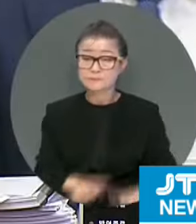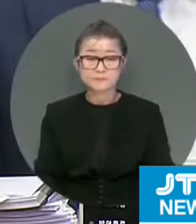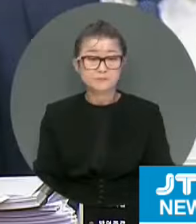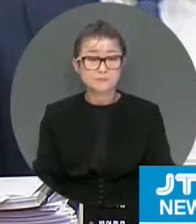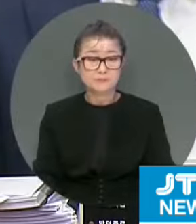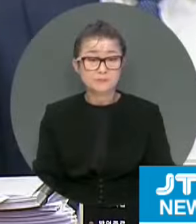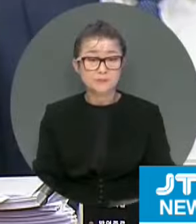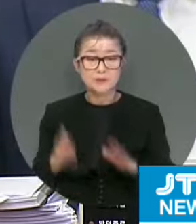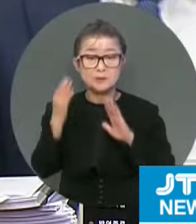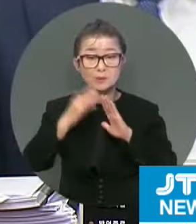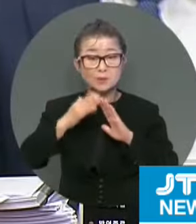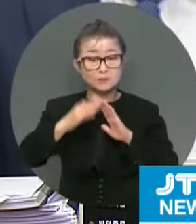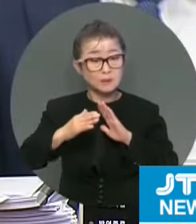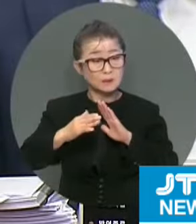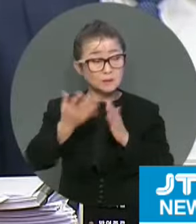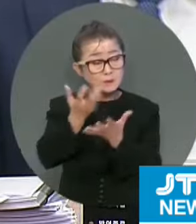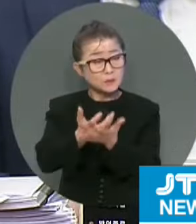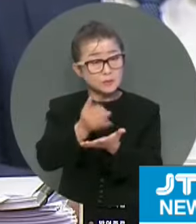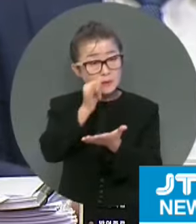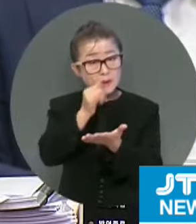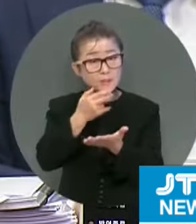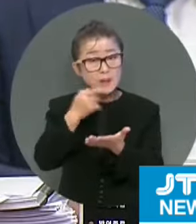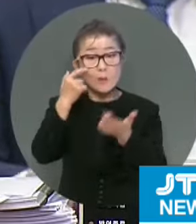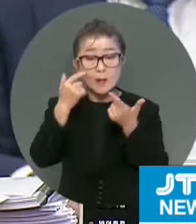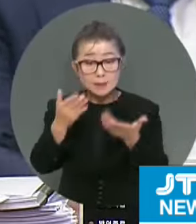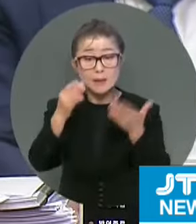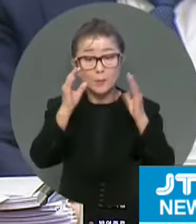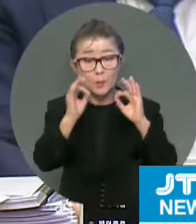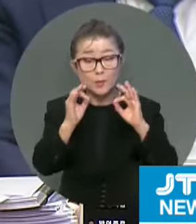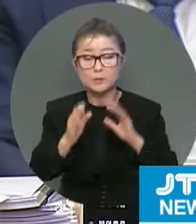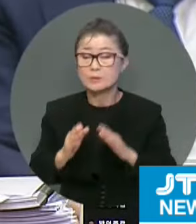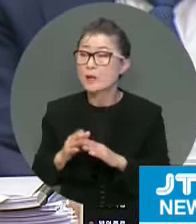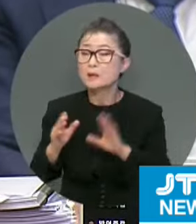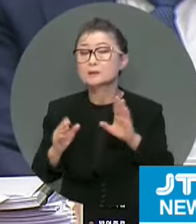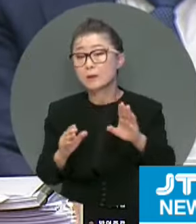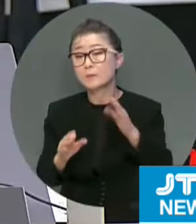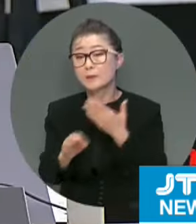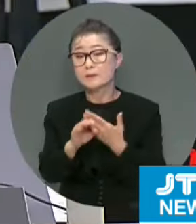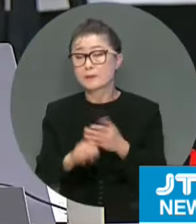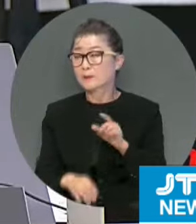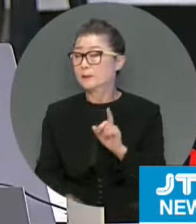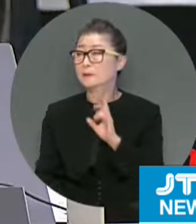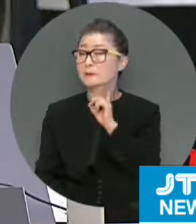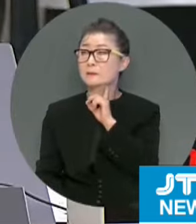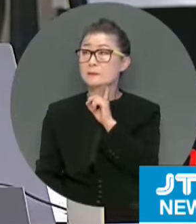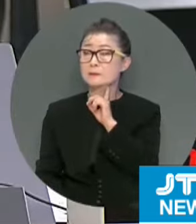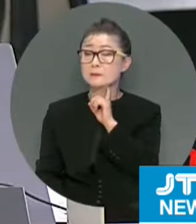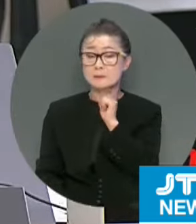이렇게 공식적으로 했는지에 대해서는 제가 한번 확인을 해봐야. 그러면 총장님, 예.